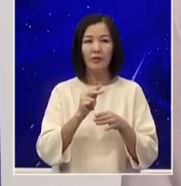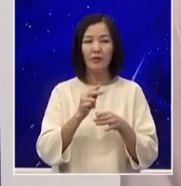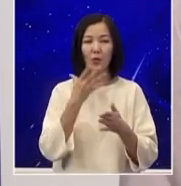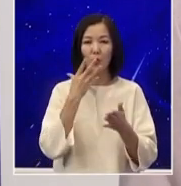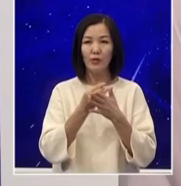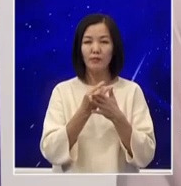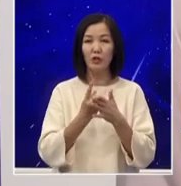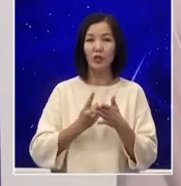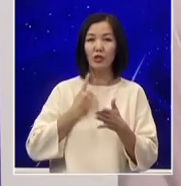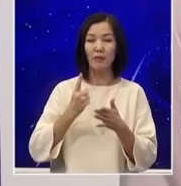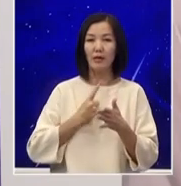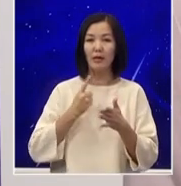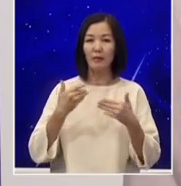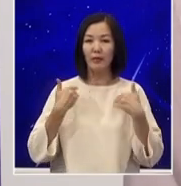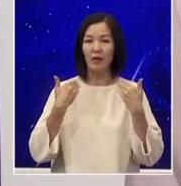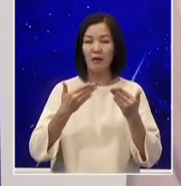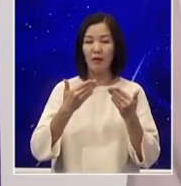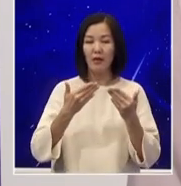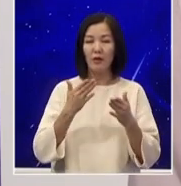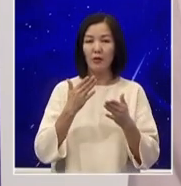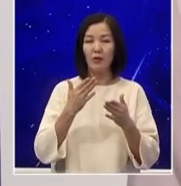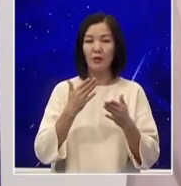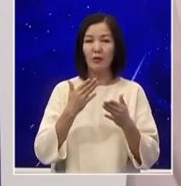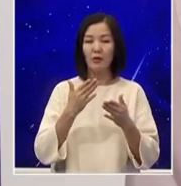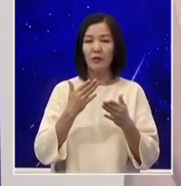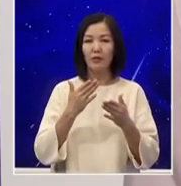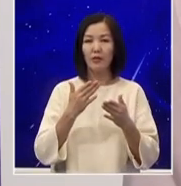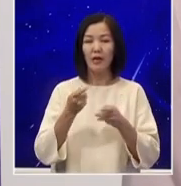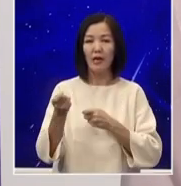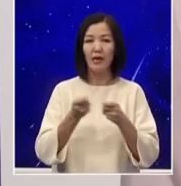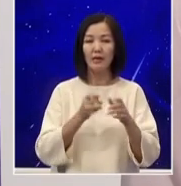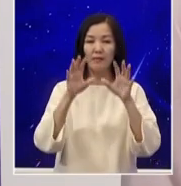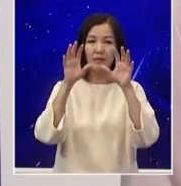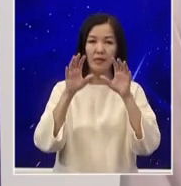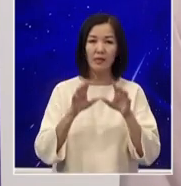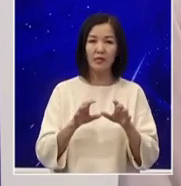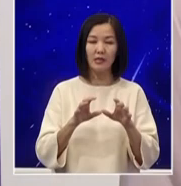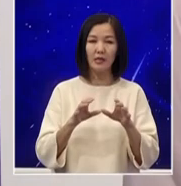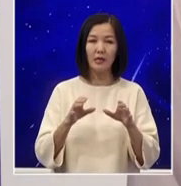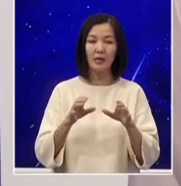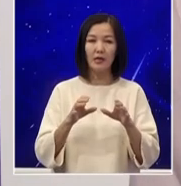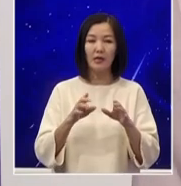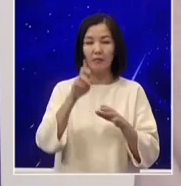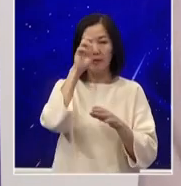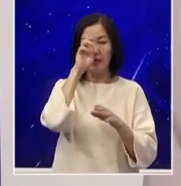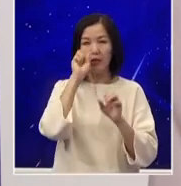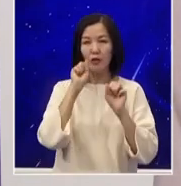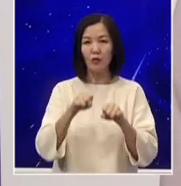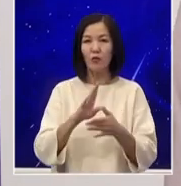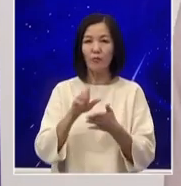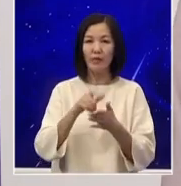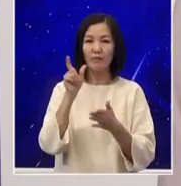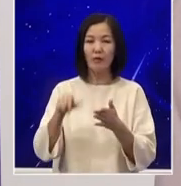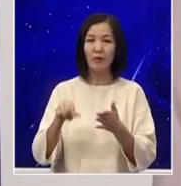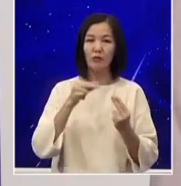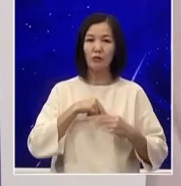көрсетіп, енді Райымбек ауданы әкім аппаратының заң және мемлекеттік құқық бөліміне бас маман ретінде жұмысқа